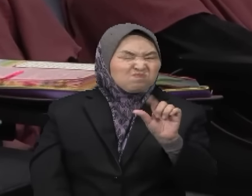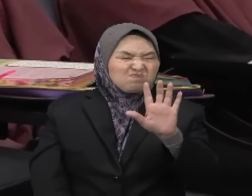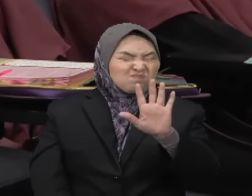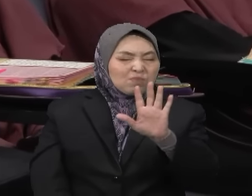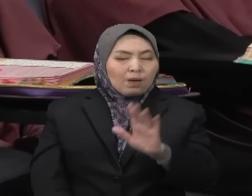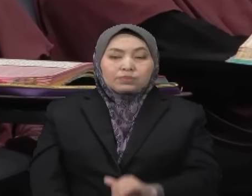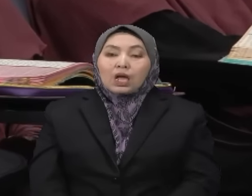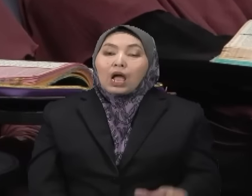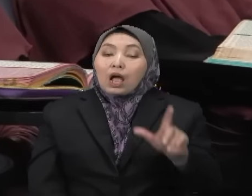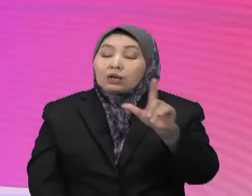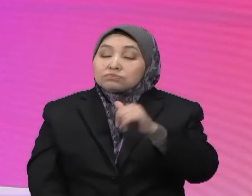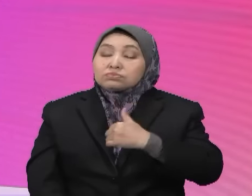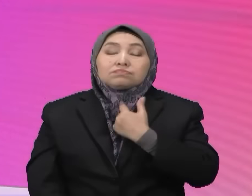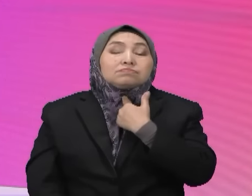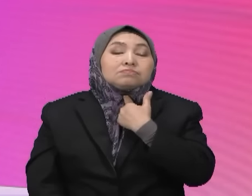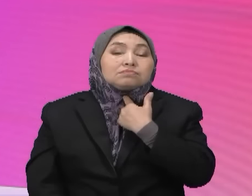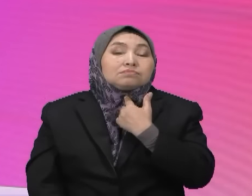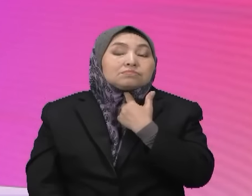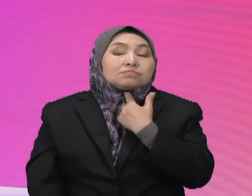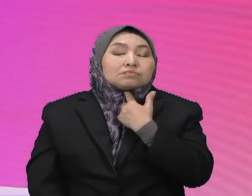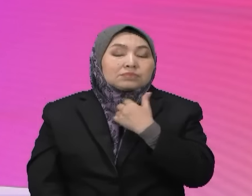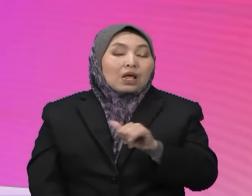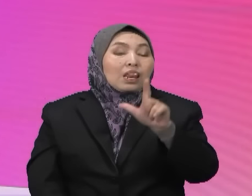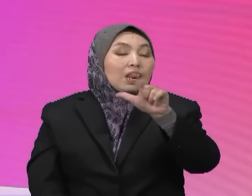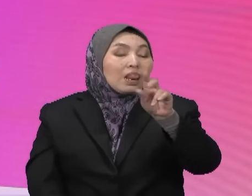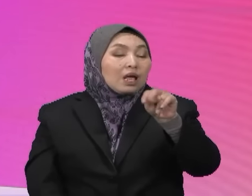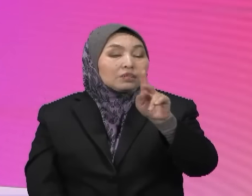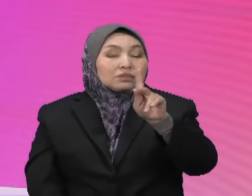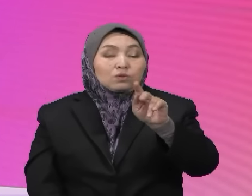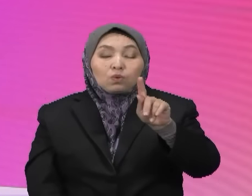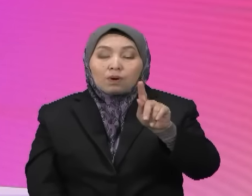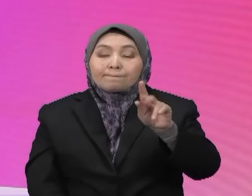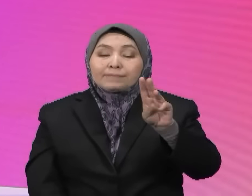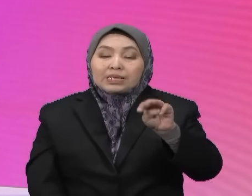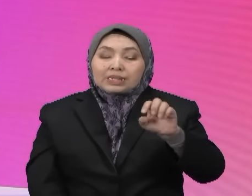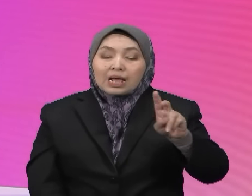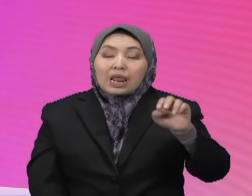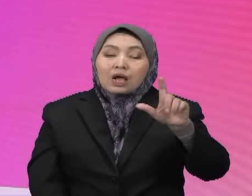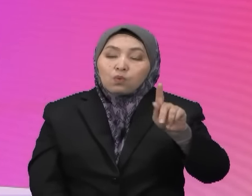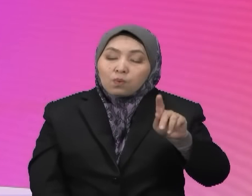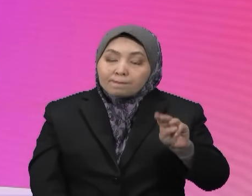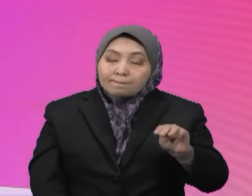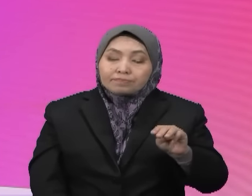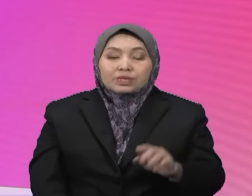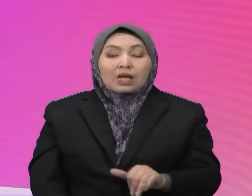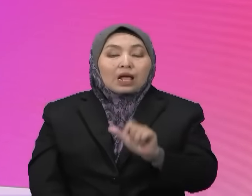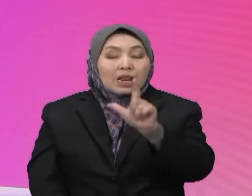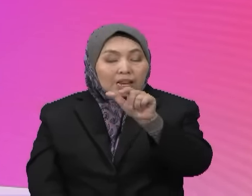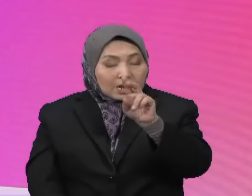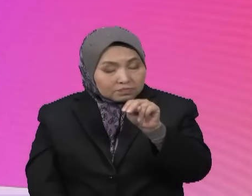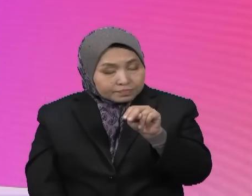dipang. Pangkar orang kerongkong kita kan. Lan nu'mina lakum. Silakan.